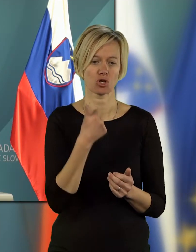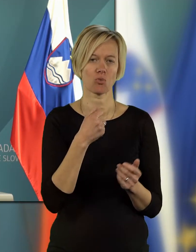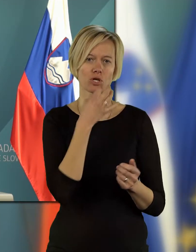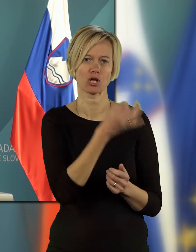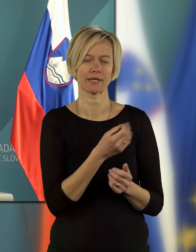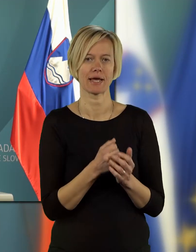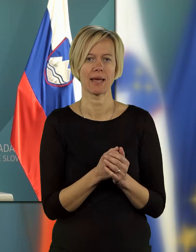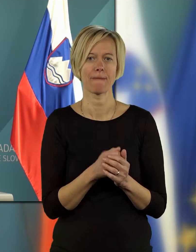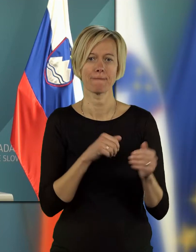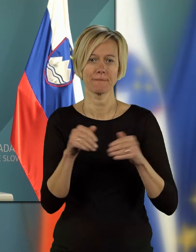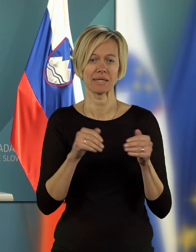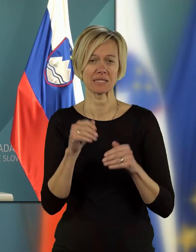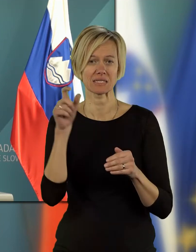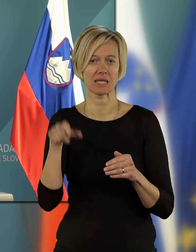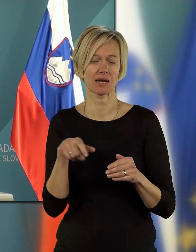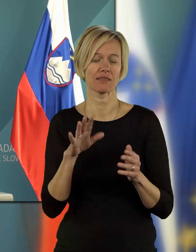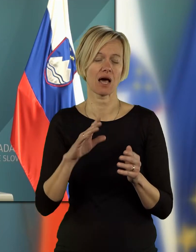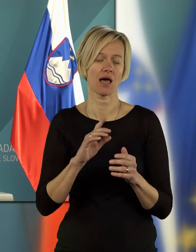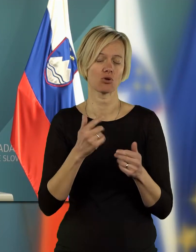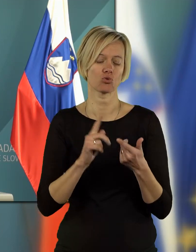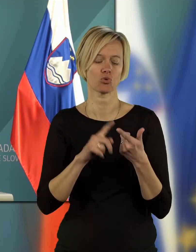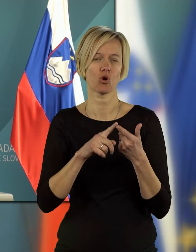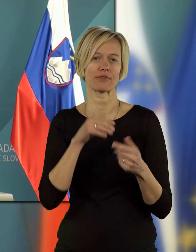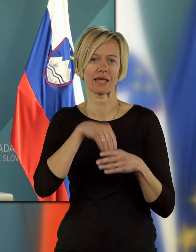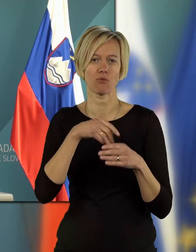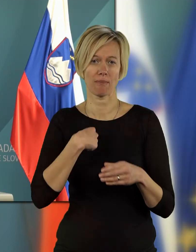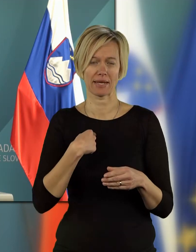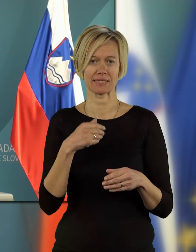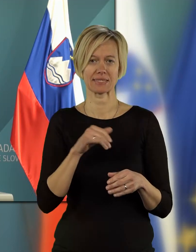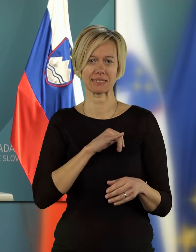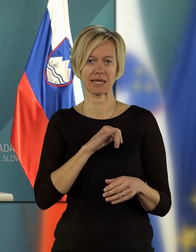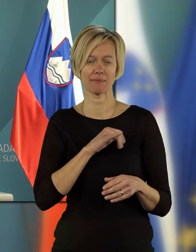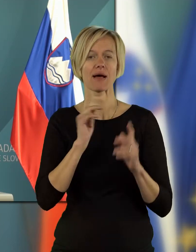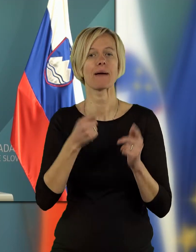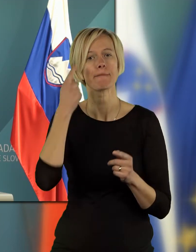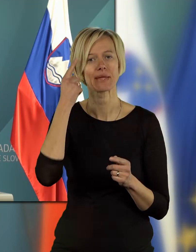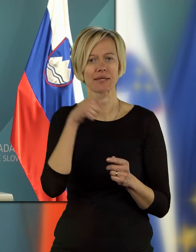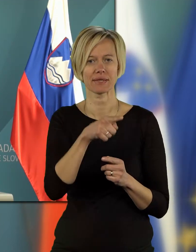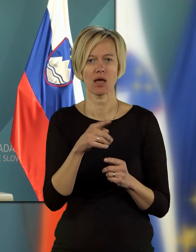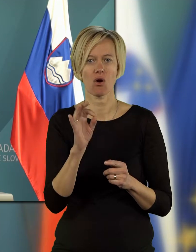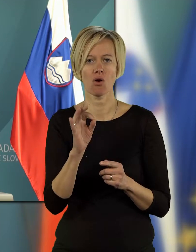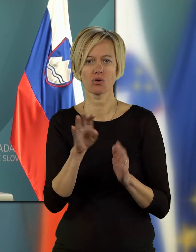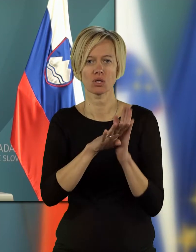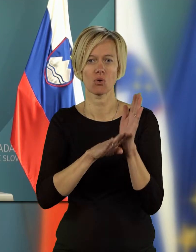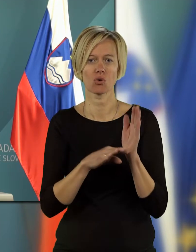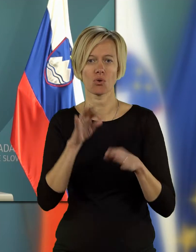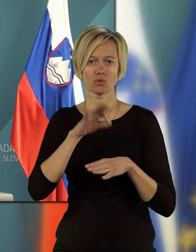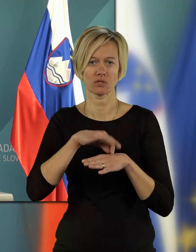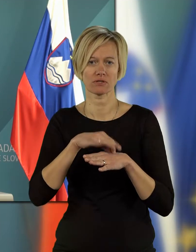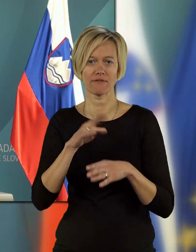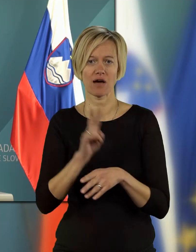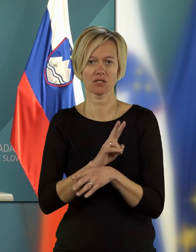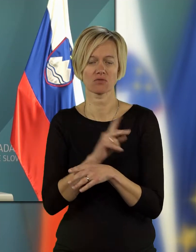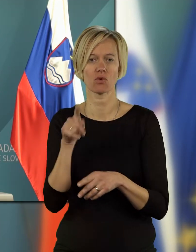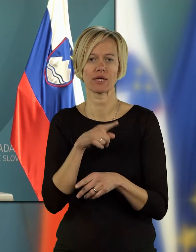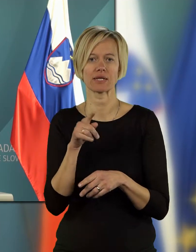Slovenija. Minister, na drugo temo me zanima, kaj menite zdaj o zakonu o zdravstvenem